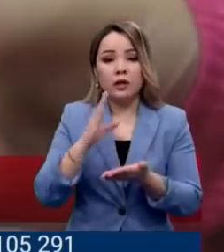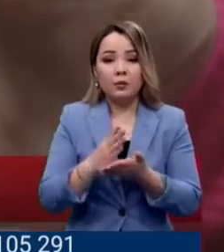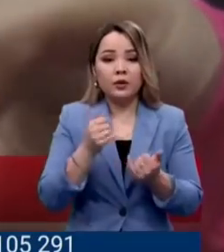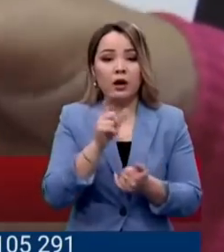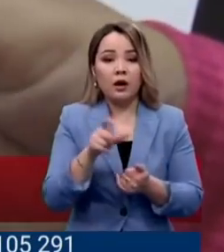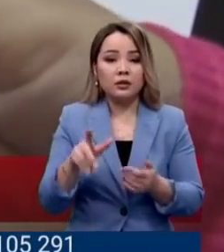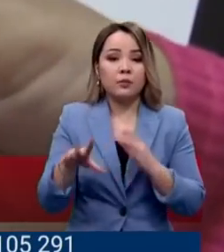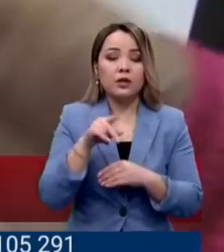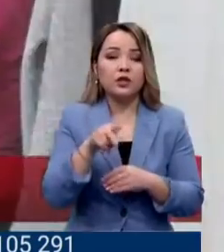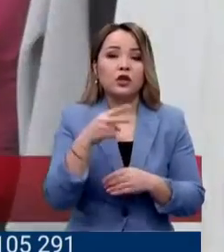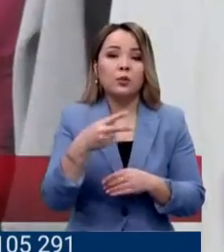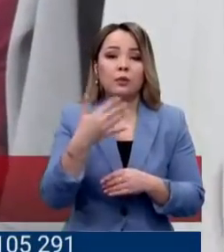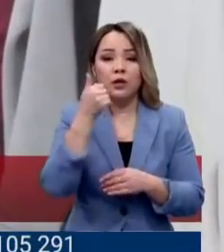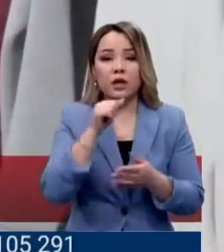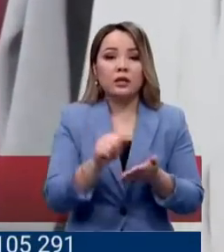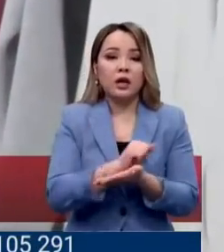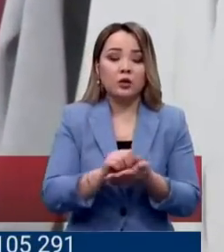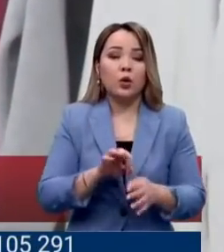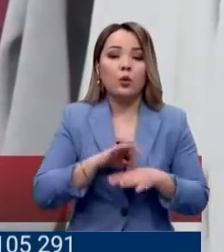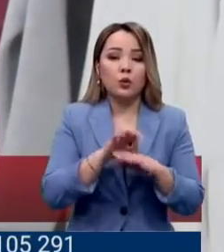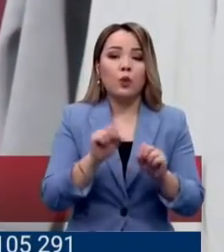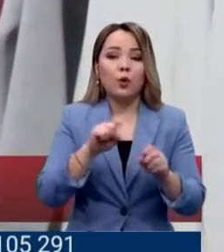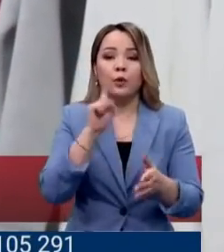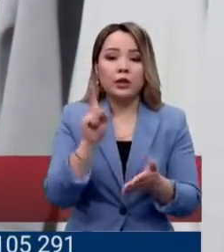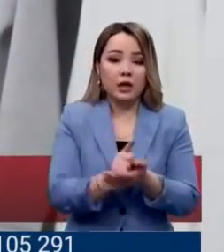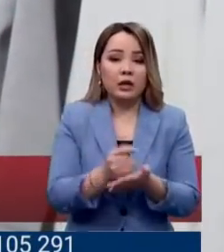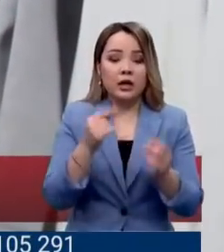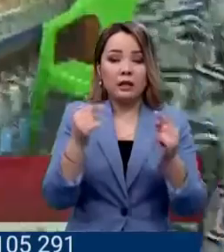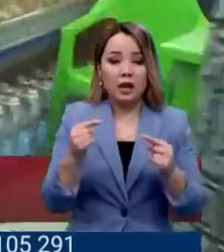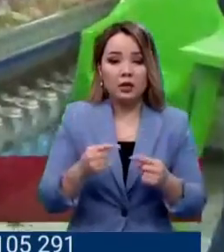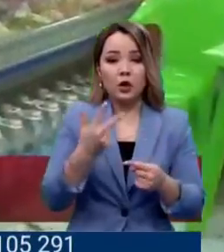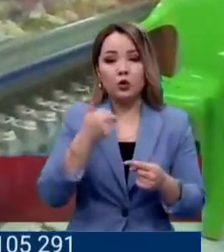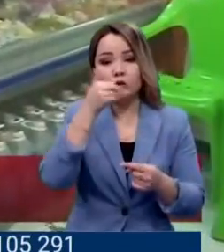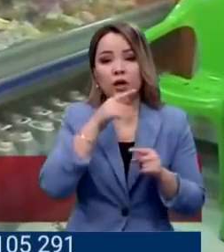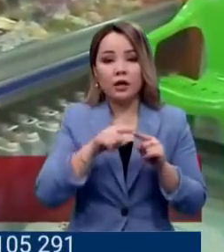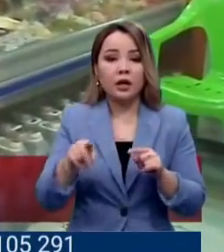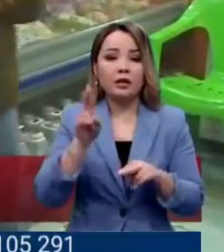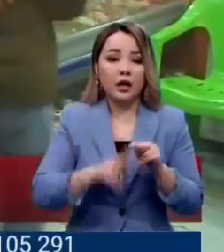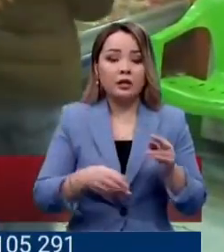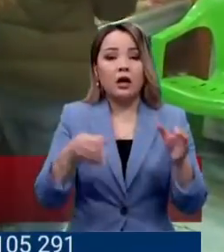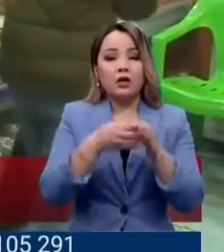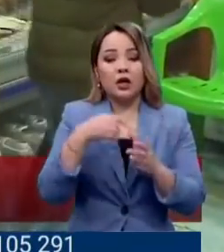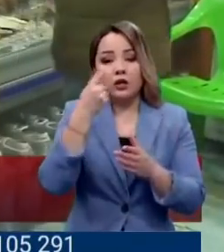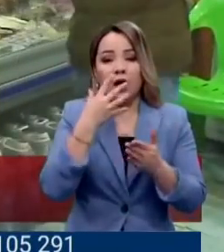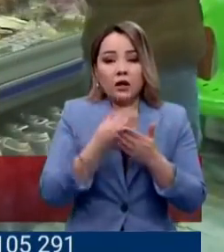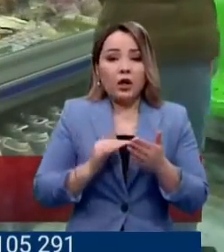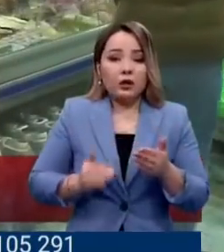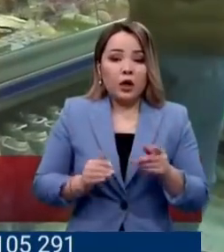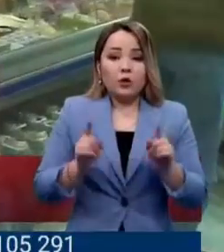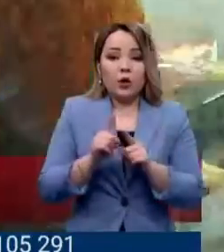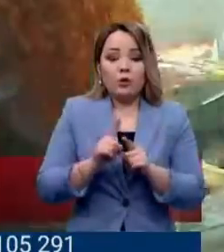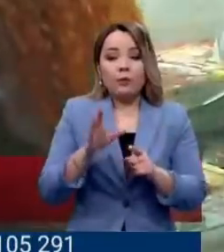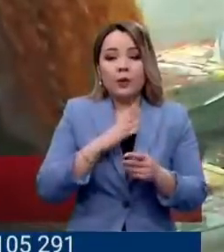азаматтар 2025 жылы ғана декларациядан өтуге міндеттеледі. Сәйкесінше 3 жылдан кейін барлық санаттағы жеке тұлғалардың